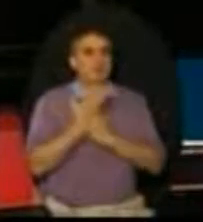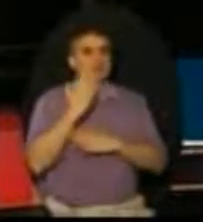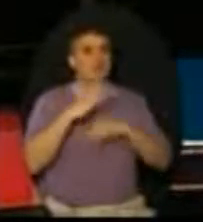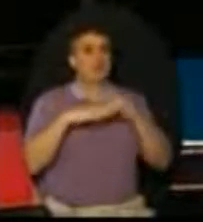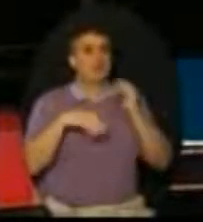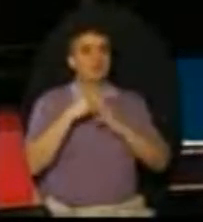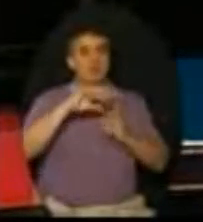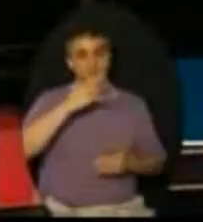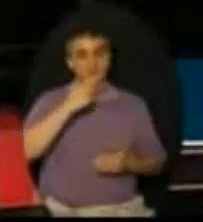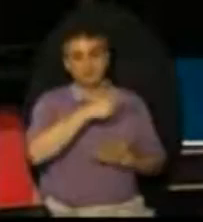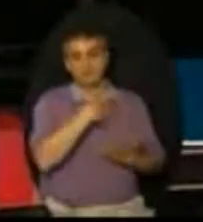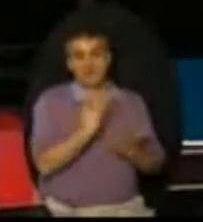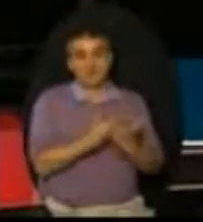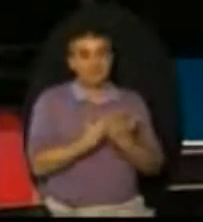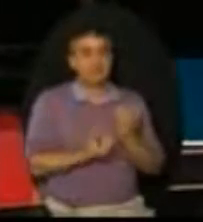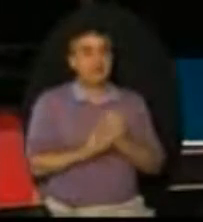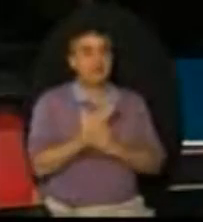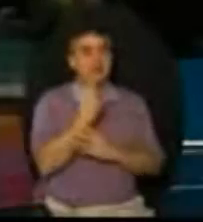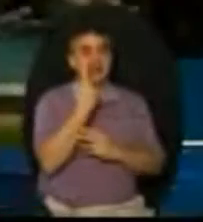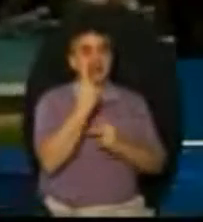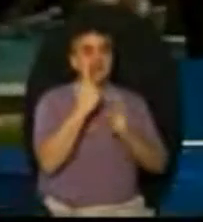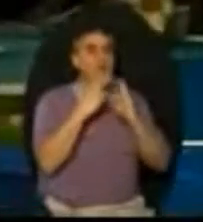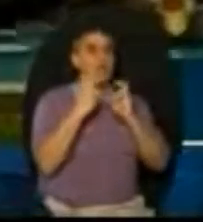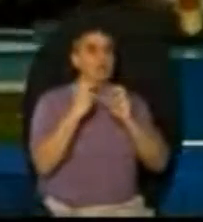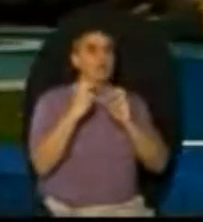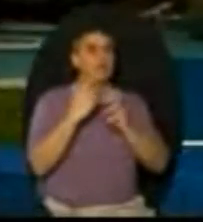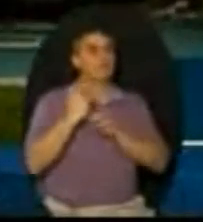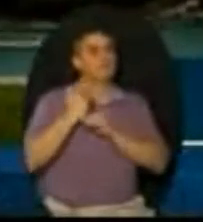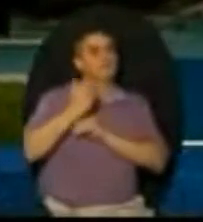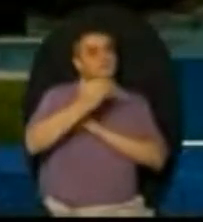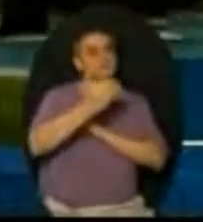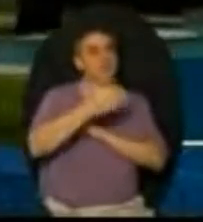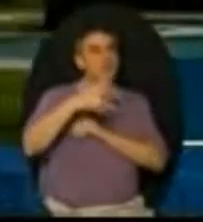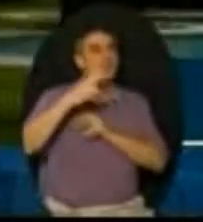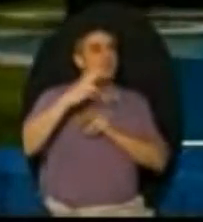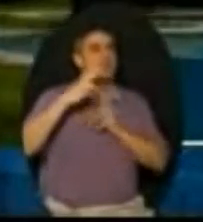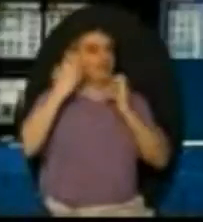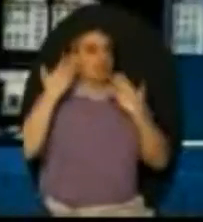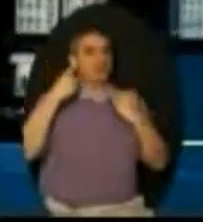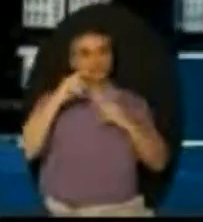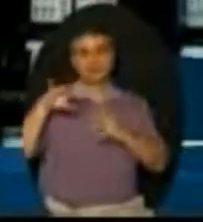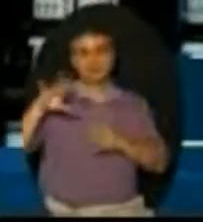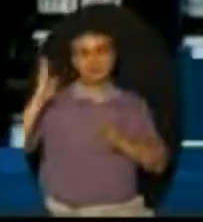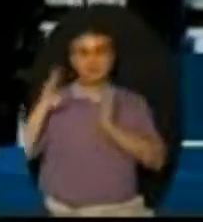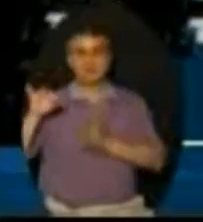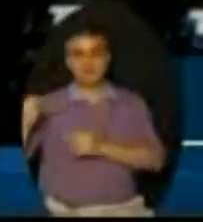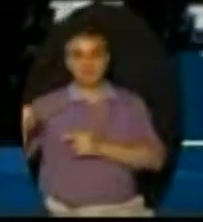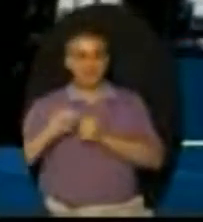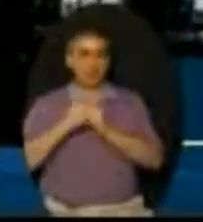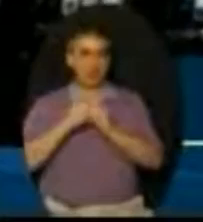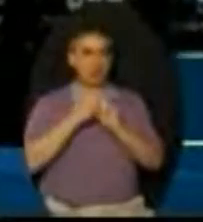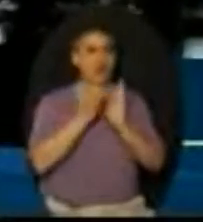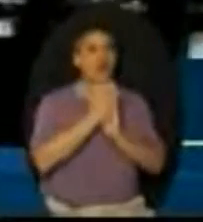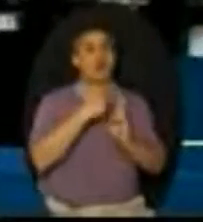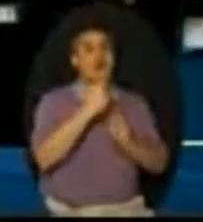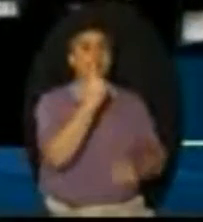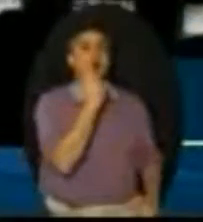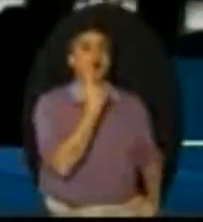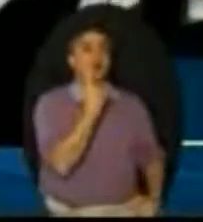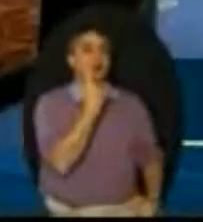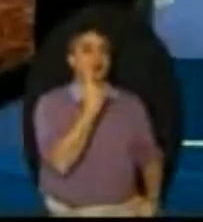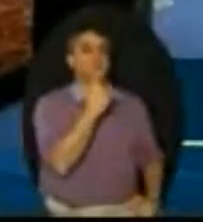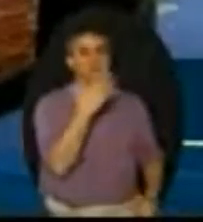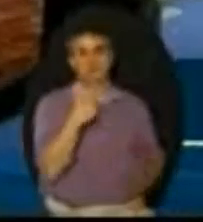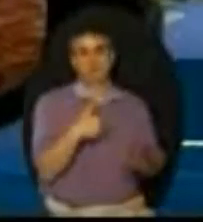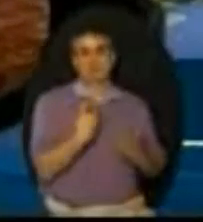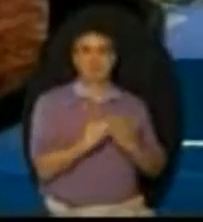הקזינו בישראל, והיא המליצה באמת לבנות קזינו באחת מהערים המרוחקות יותר, עיירות הנופש, אם זה בים המלח או באילת, רק אחד. ובינתיים זה בעצם